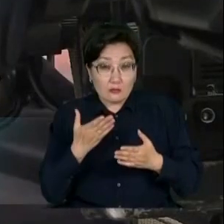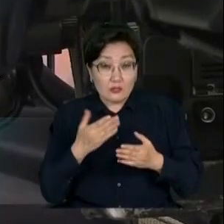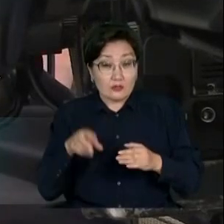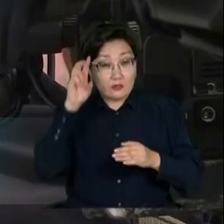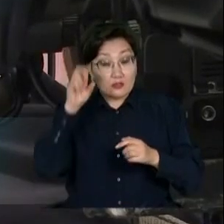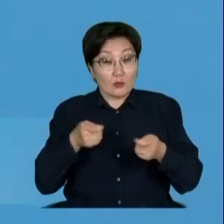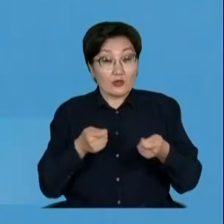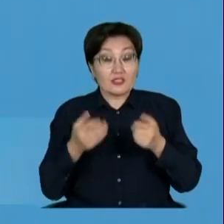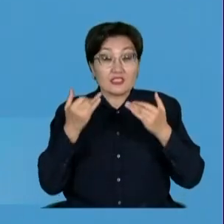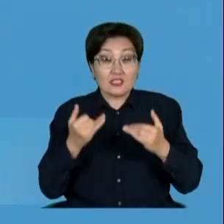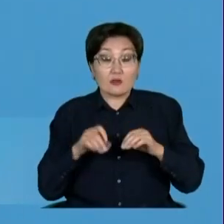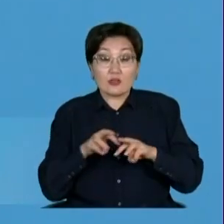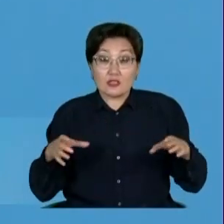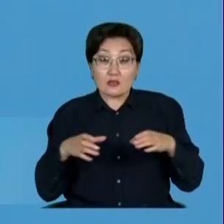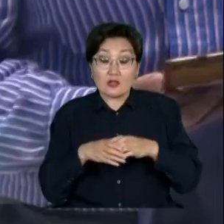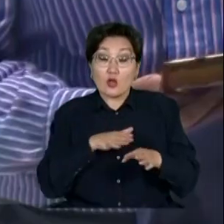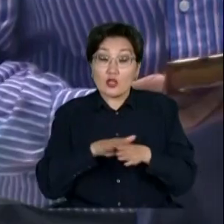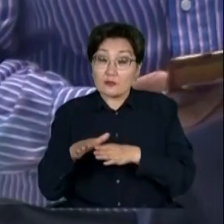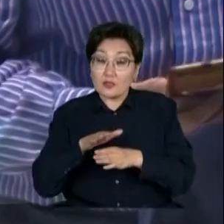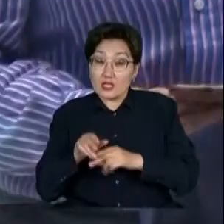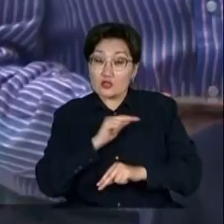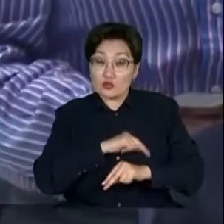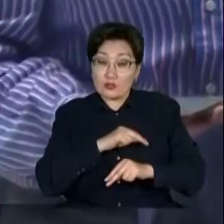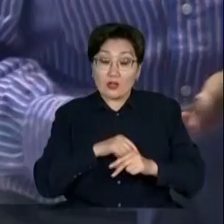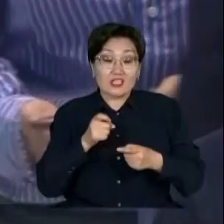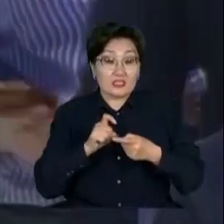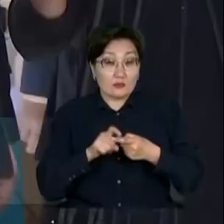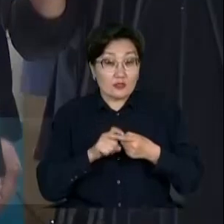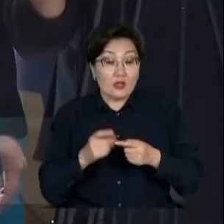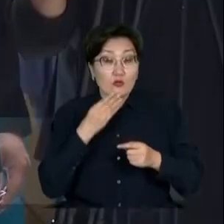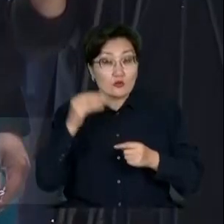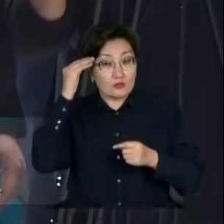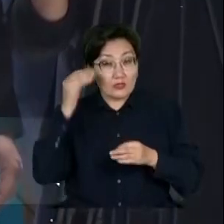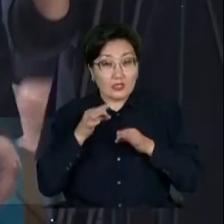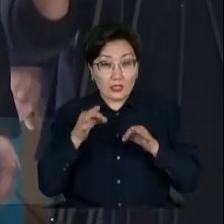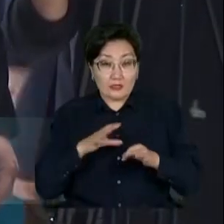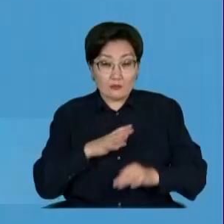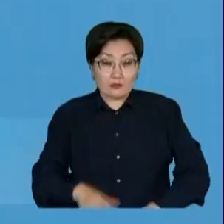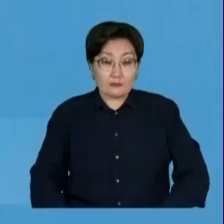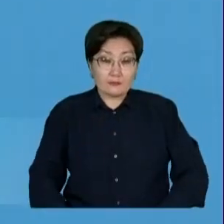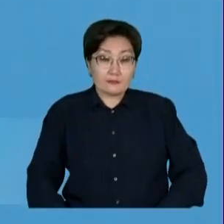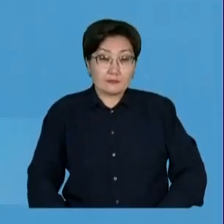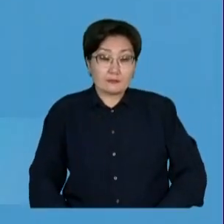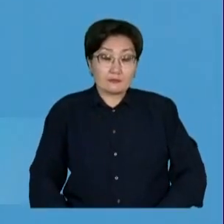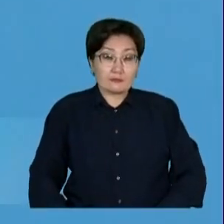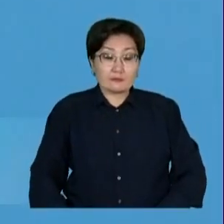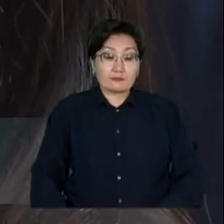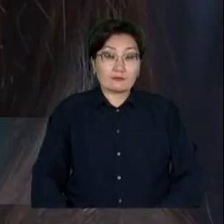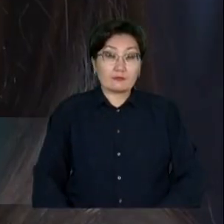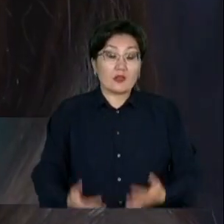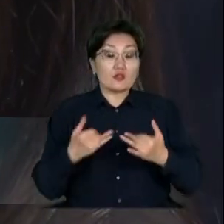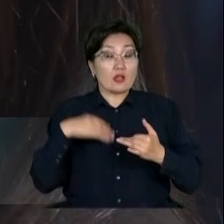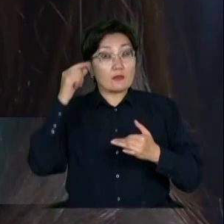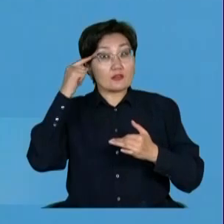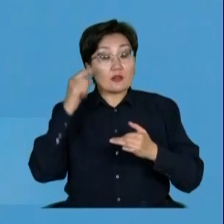Мемлекет басшысы қазіргі үкіметтің атқарып жатқан шаруаларына қатысты өз ойын айтты. Правительство, на мой взгляд, работает активно.